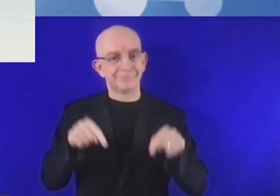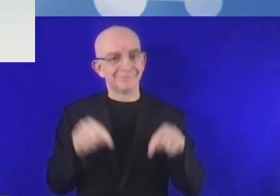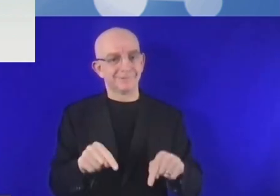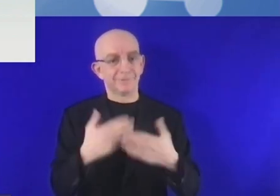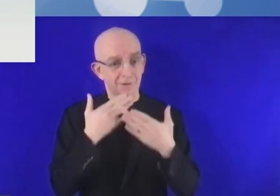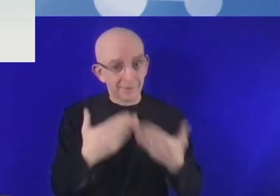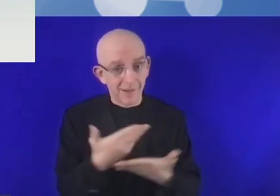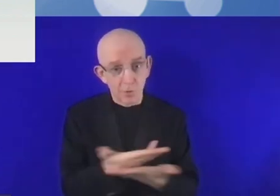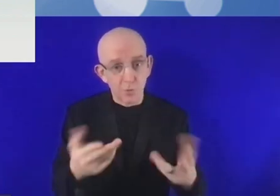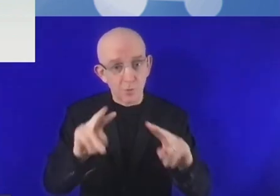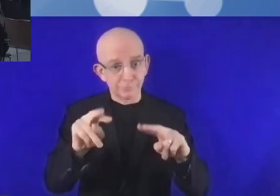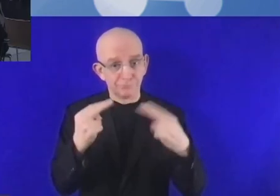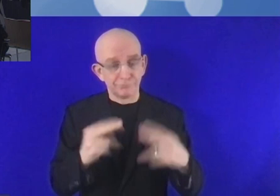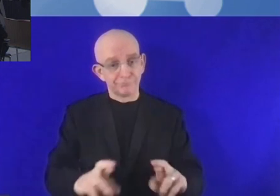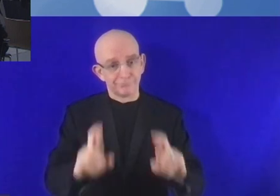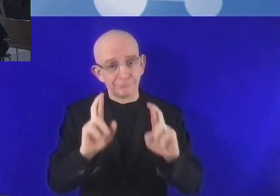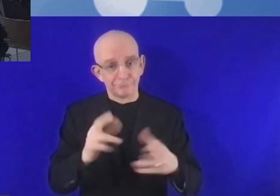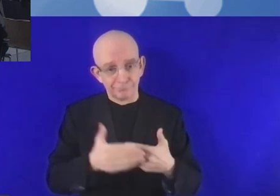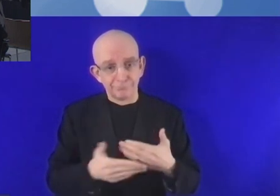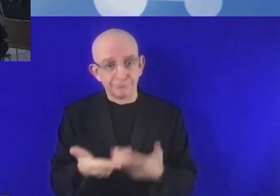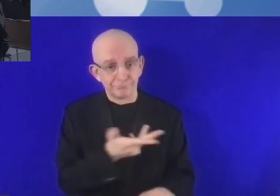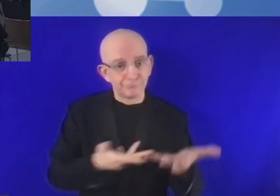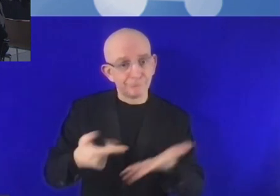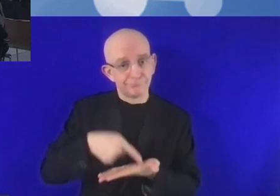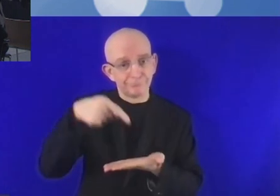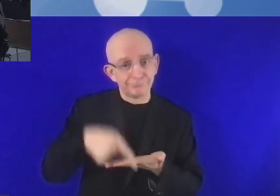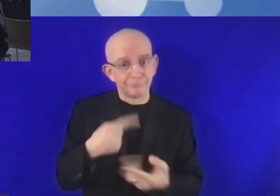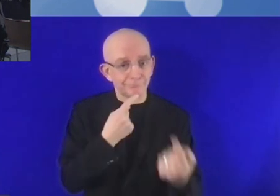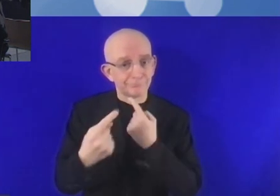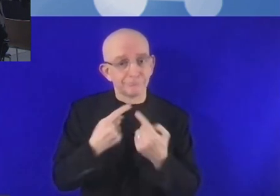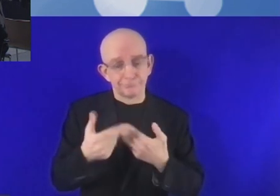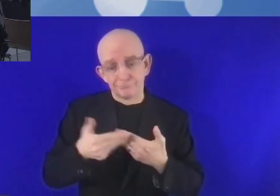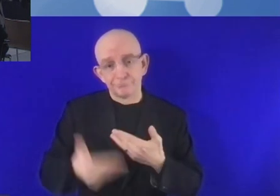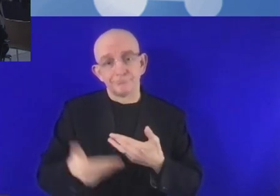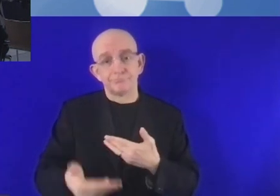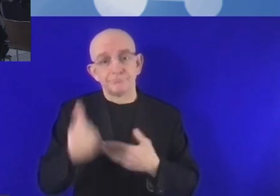za uwagę i życzę wszystkim owocnych debat podczas nadchodzących dni.